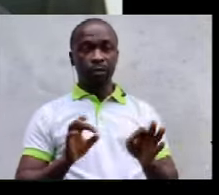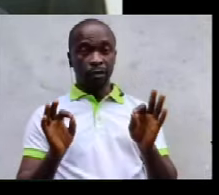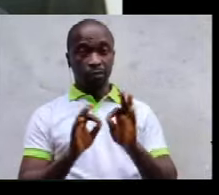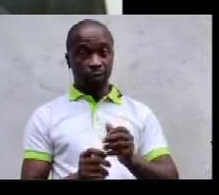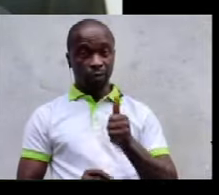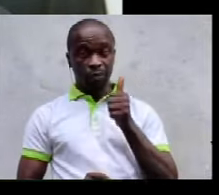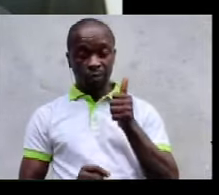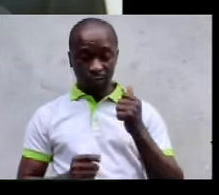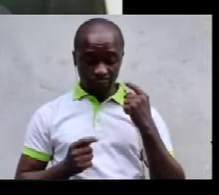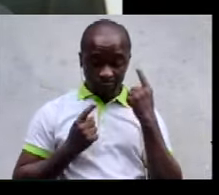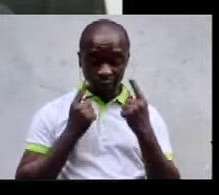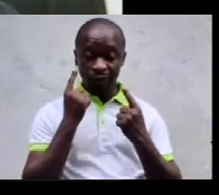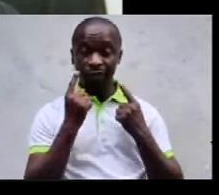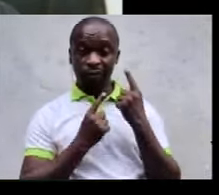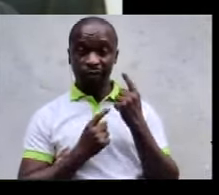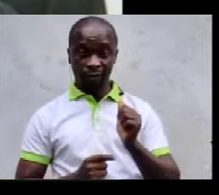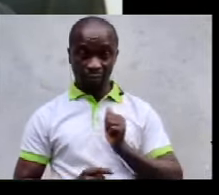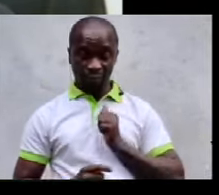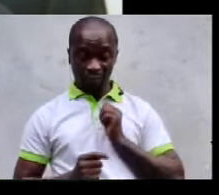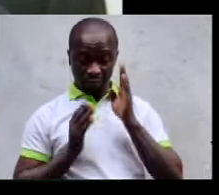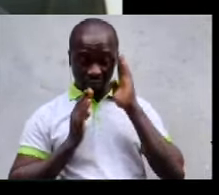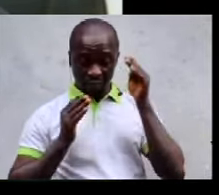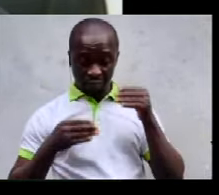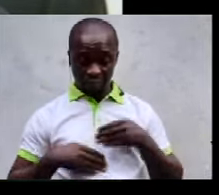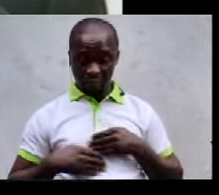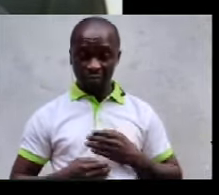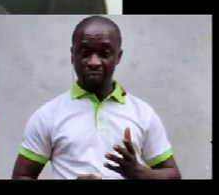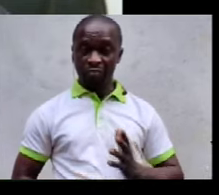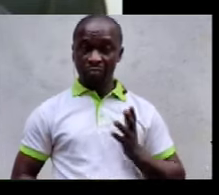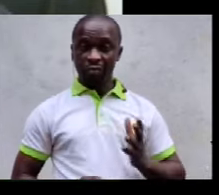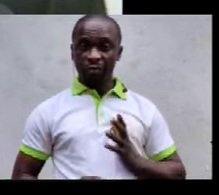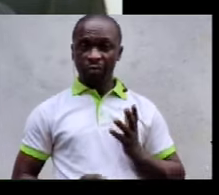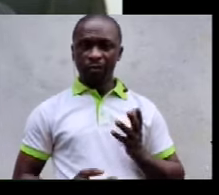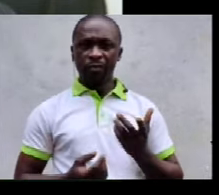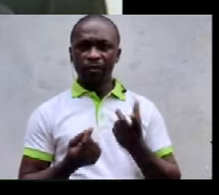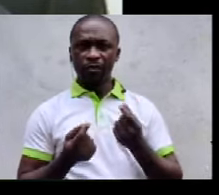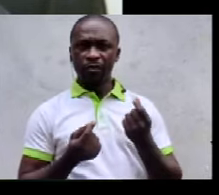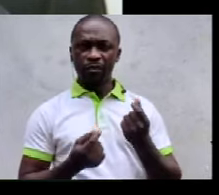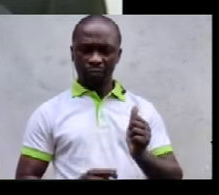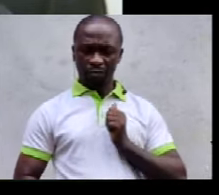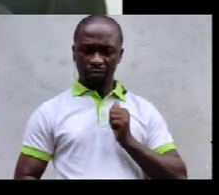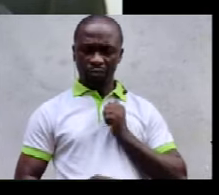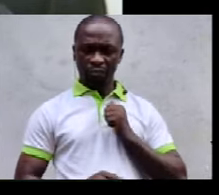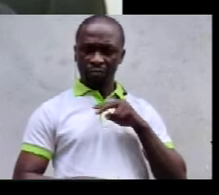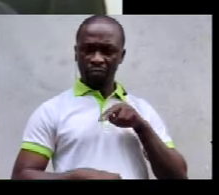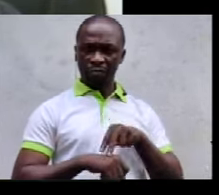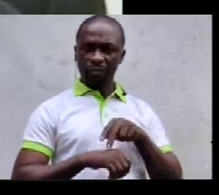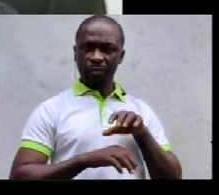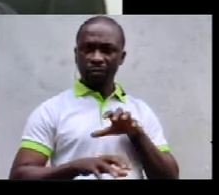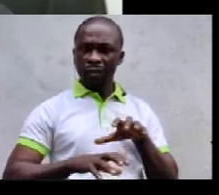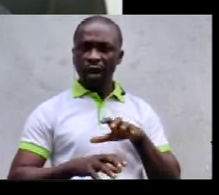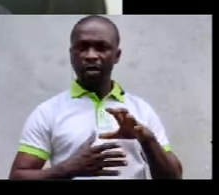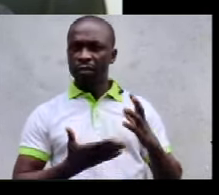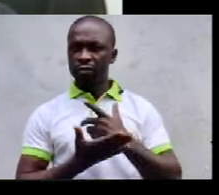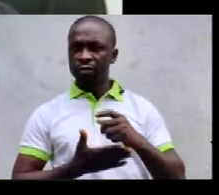donner les moyens. Te donner les moyens, c'est de te lever, de te battre